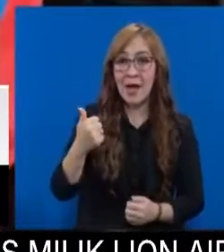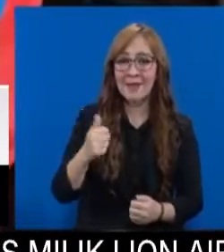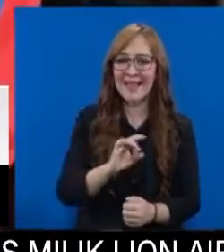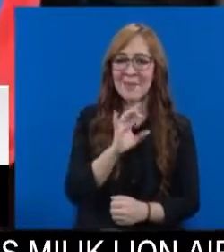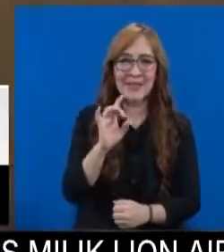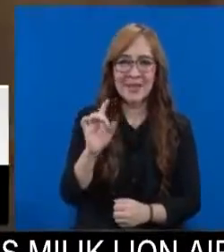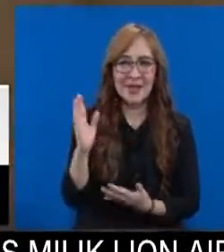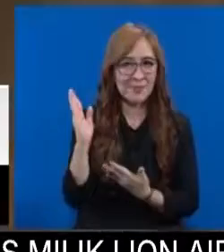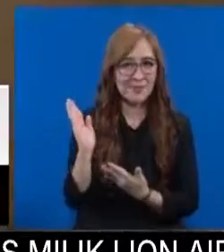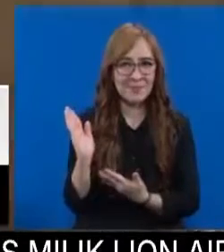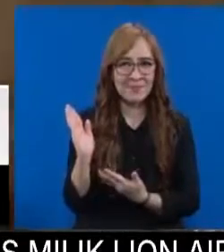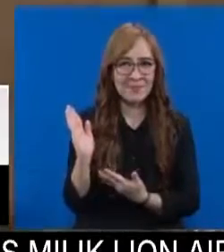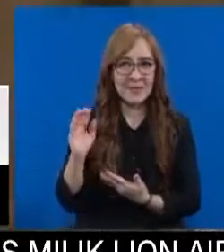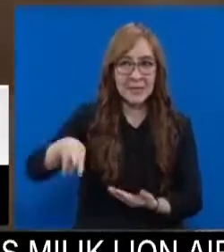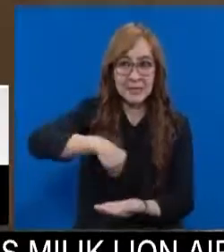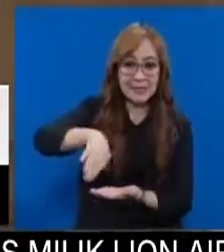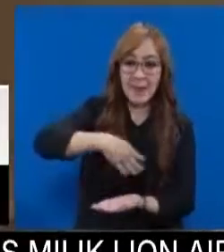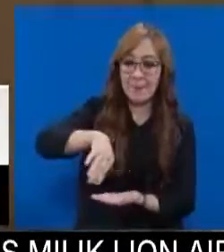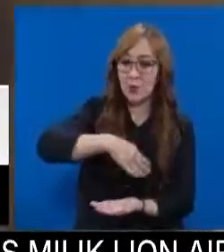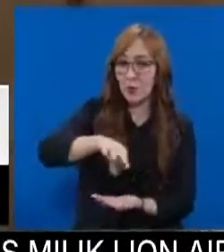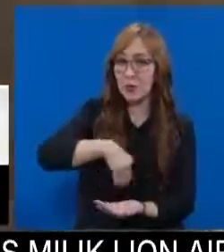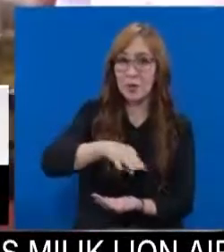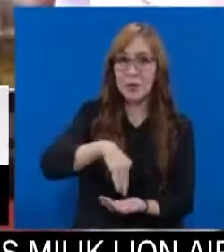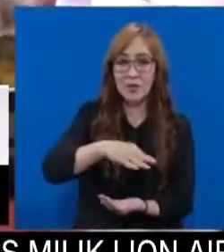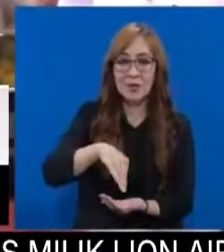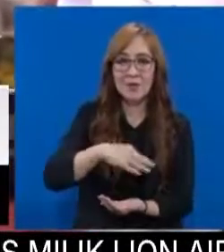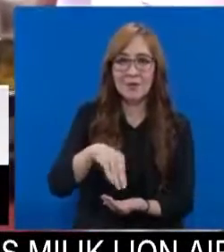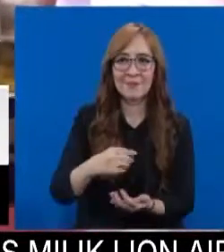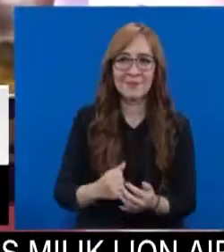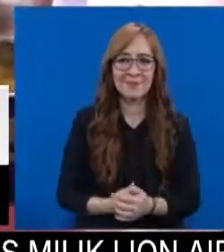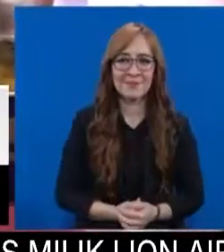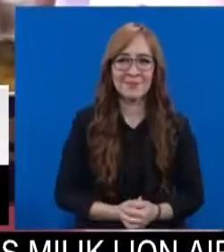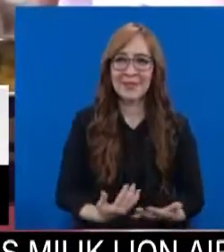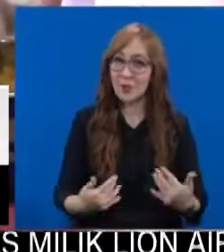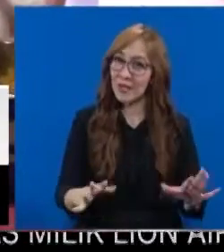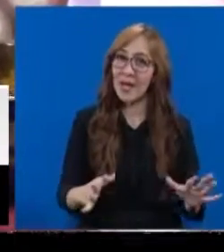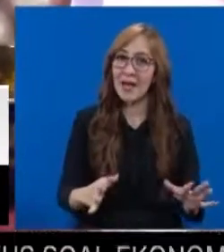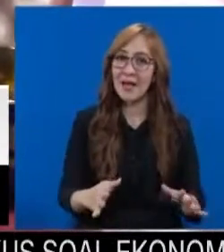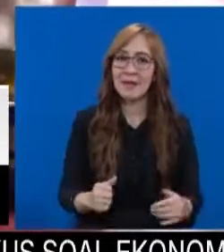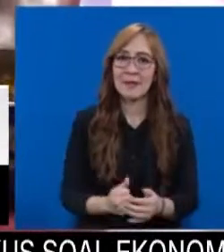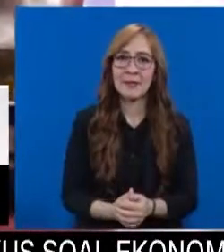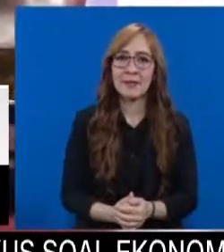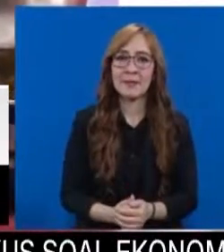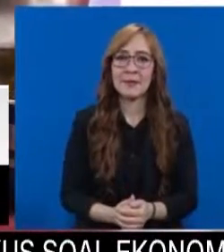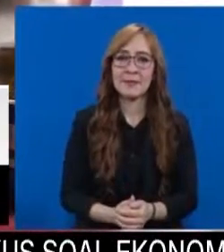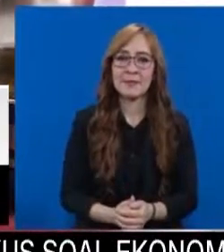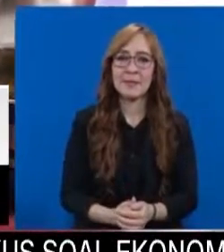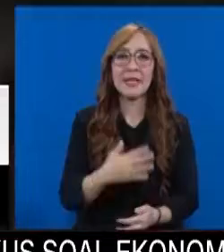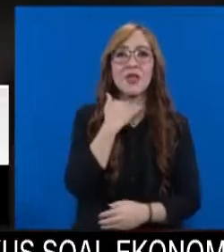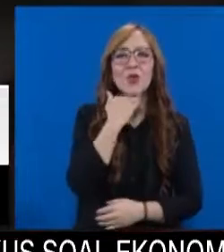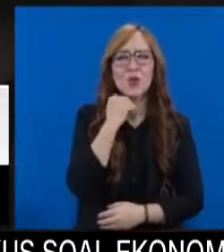air putih. Campurkan bahan-bahan yang ada. Adonan yang sudah jadi harus didiamkan selama sekitar 1